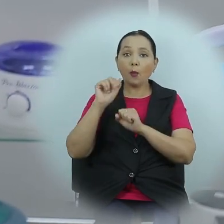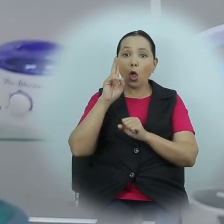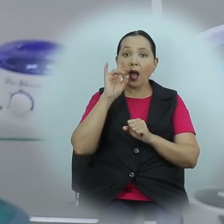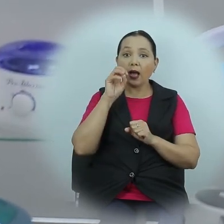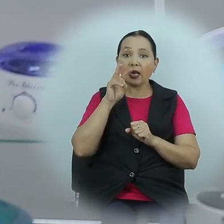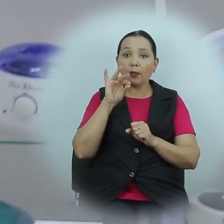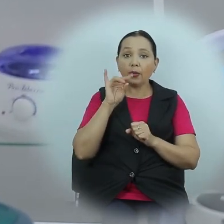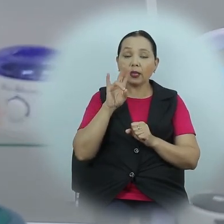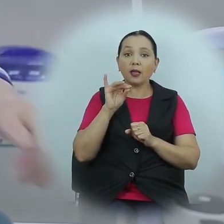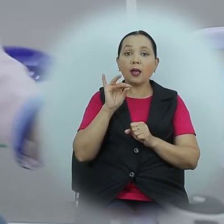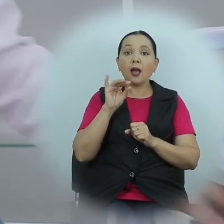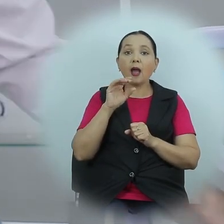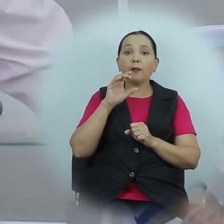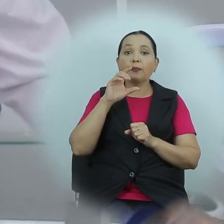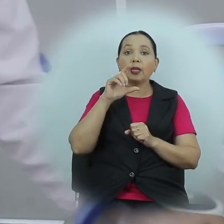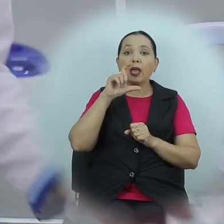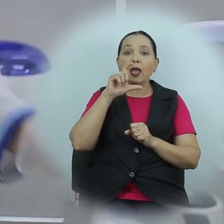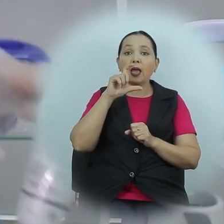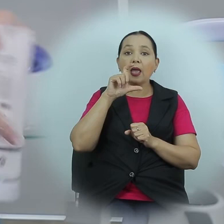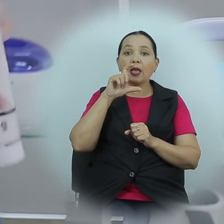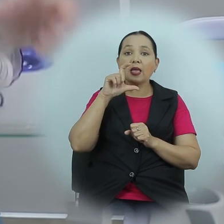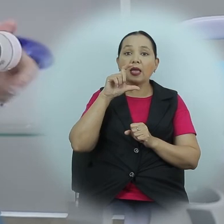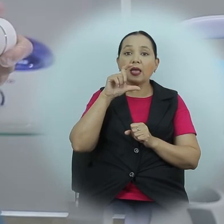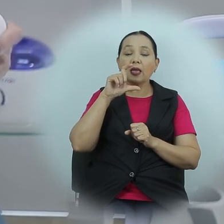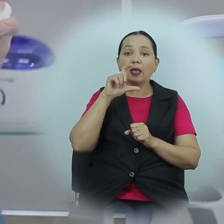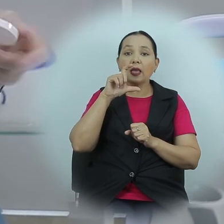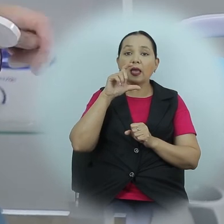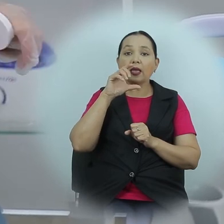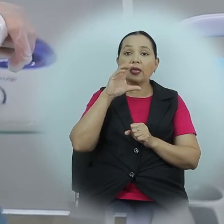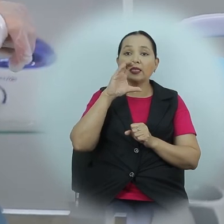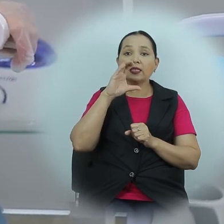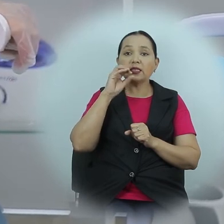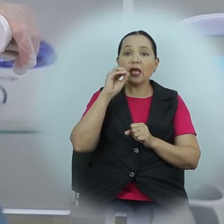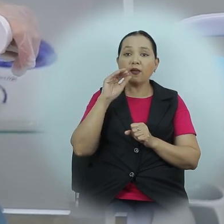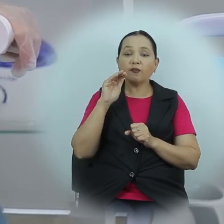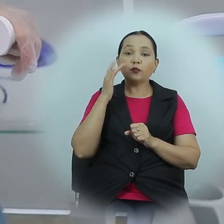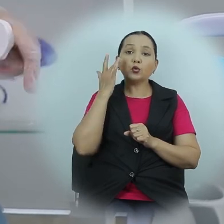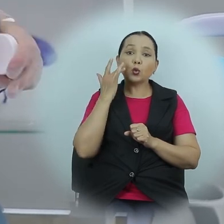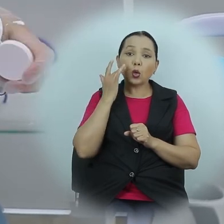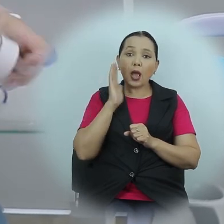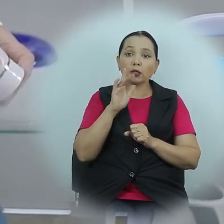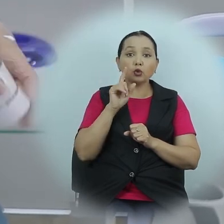kremini, ya'ni SPF suriladi. Chunki yuzimizda